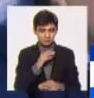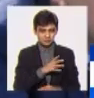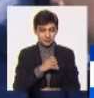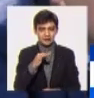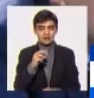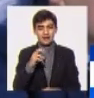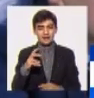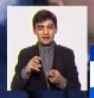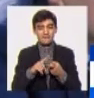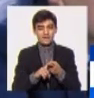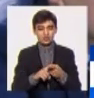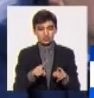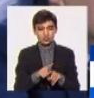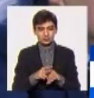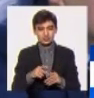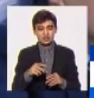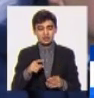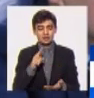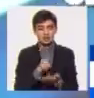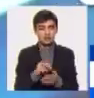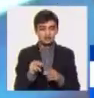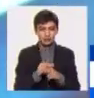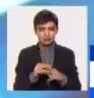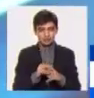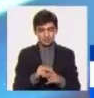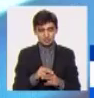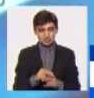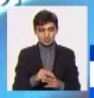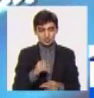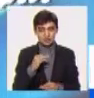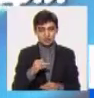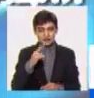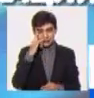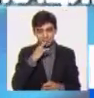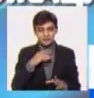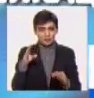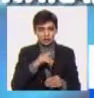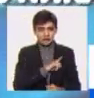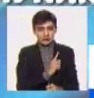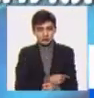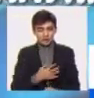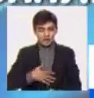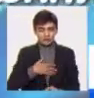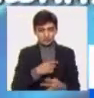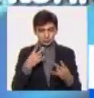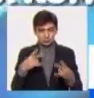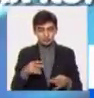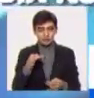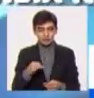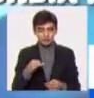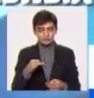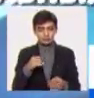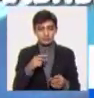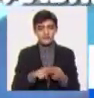протекает бессимптомно и не требует лечения. Казахстанцам не стоит очень сильно переживать. Это